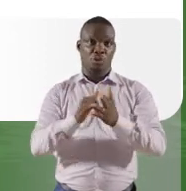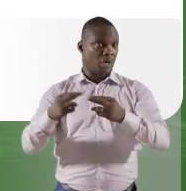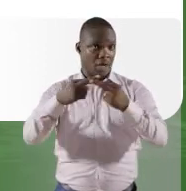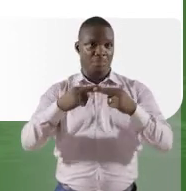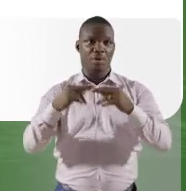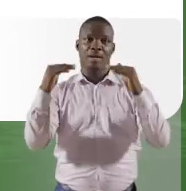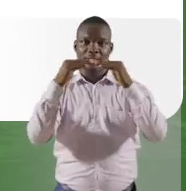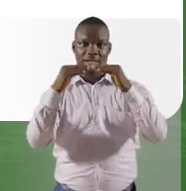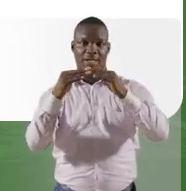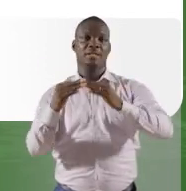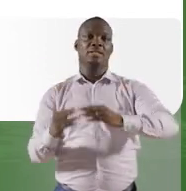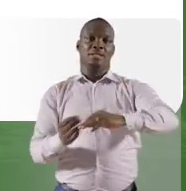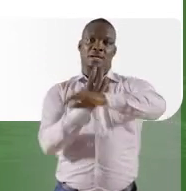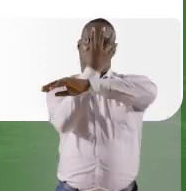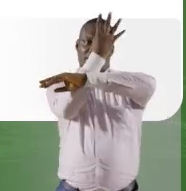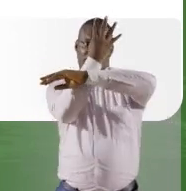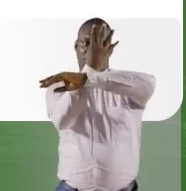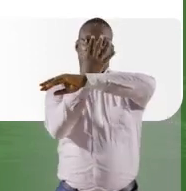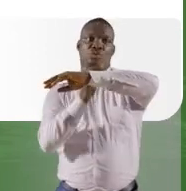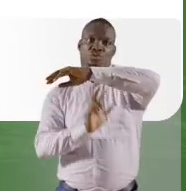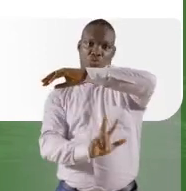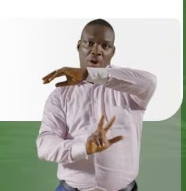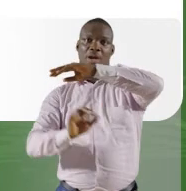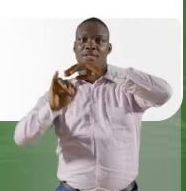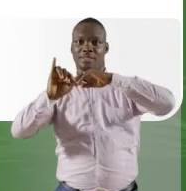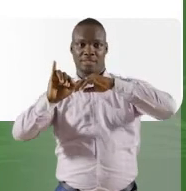rapport est égal à 4 sur 3i.